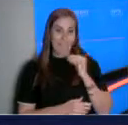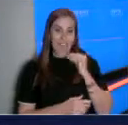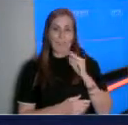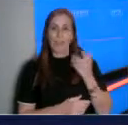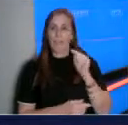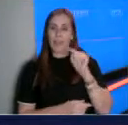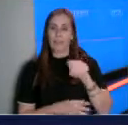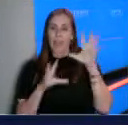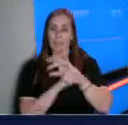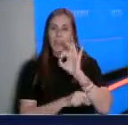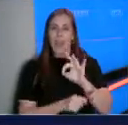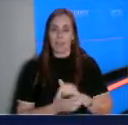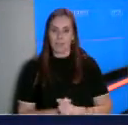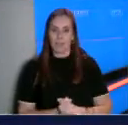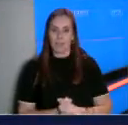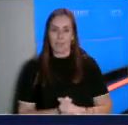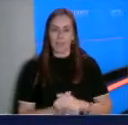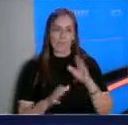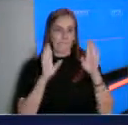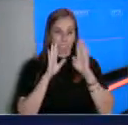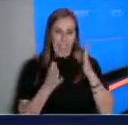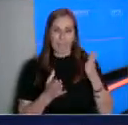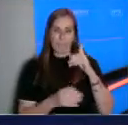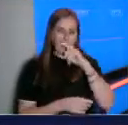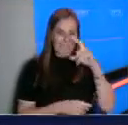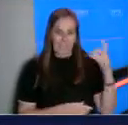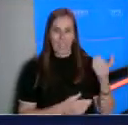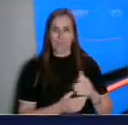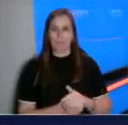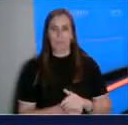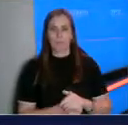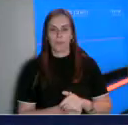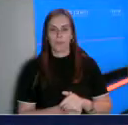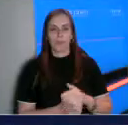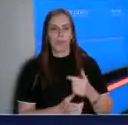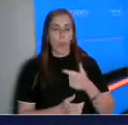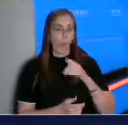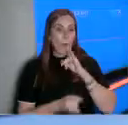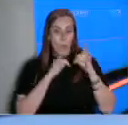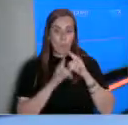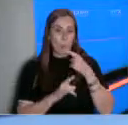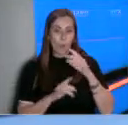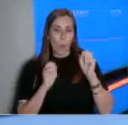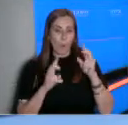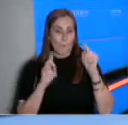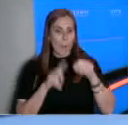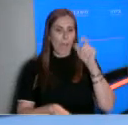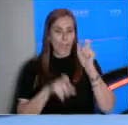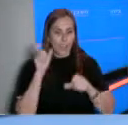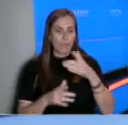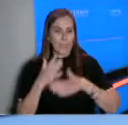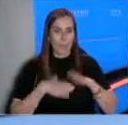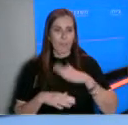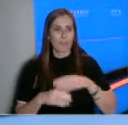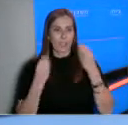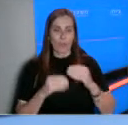איך מגיעים לערבים שלכם, בואי נשאל? פייסבוק, אינסטגרם, אתר אינטרנט, וויקוויז. ואז את אומרת, אוקיי, באים אנשים וזה נחמד